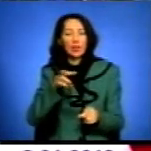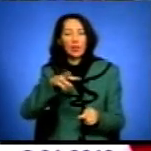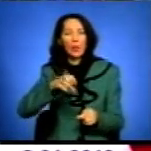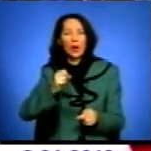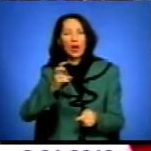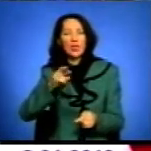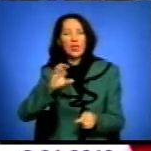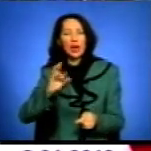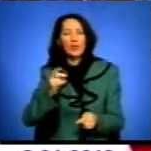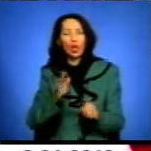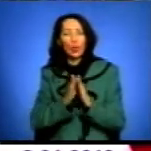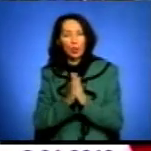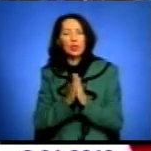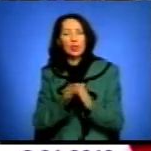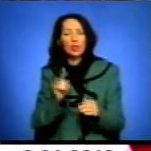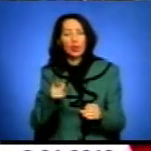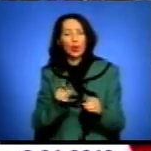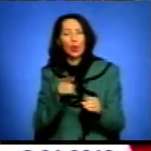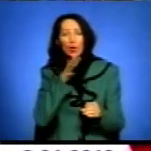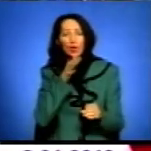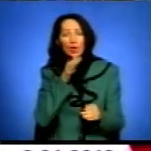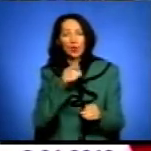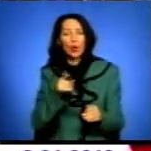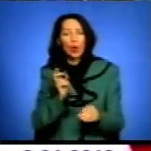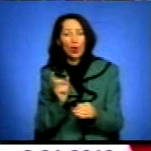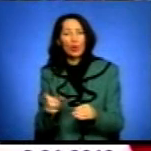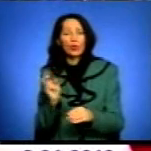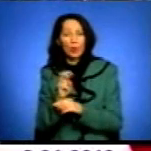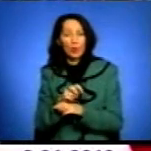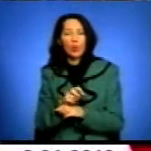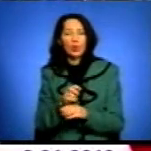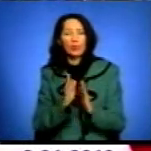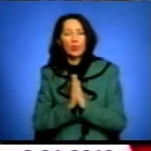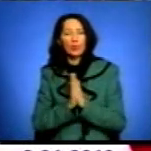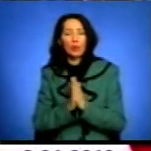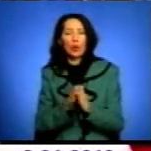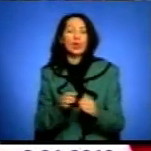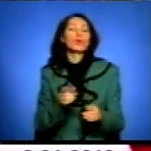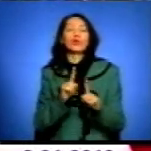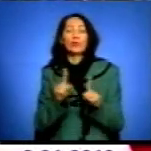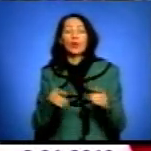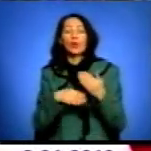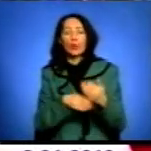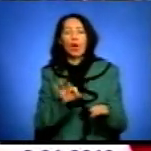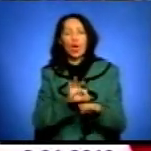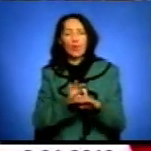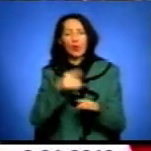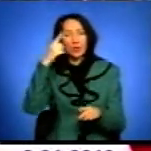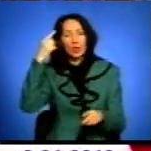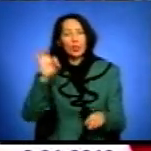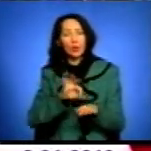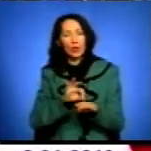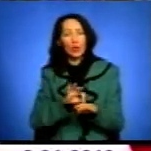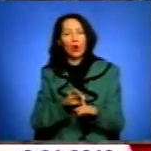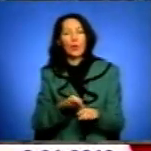Особливо допомагає Богородиця Манявська хворим, які мають душевно-психічні розлади, депресію, епілепсію, а також